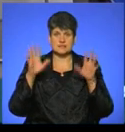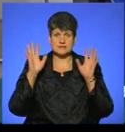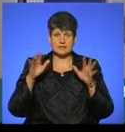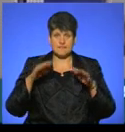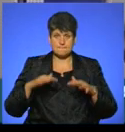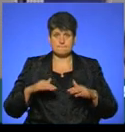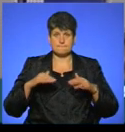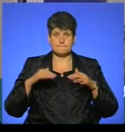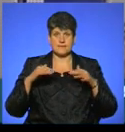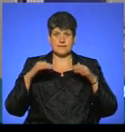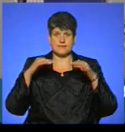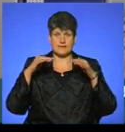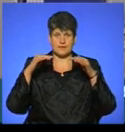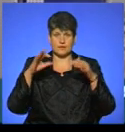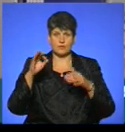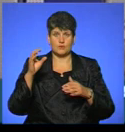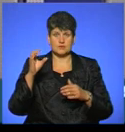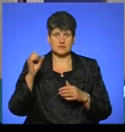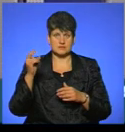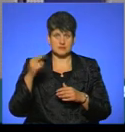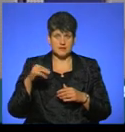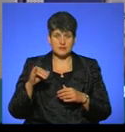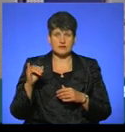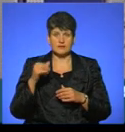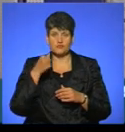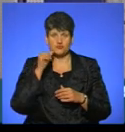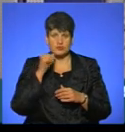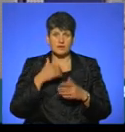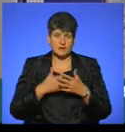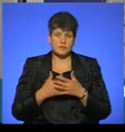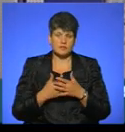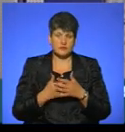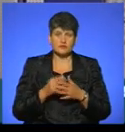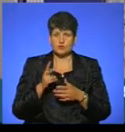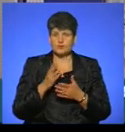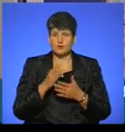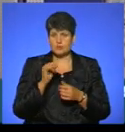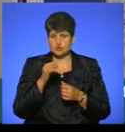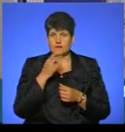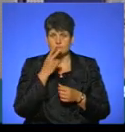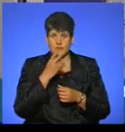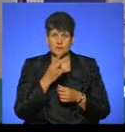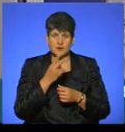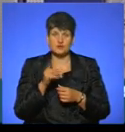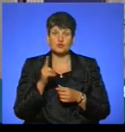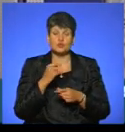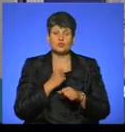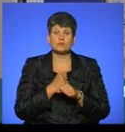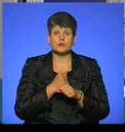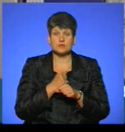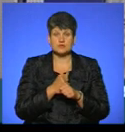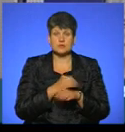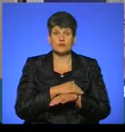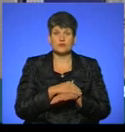аж осад. Ну, вчора, напевно, хто мав можливість, то бачив, що творилося на